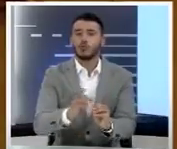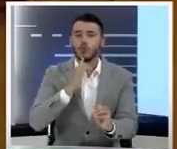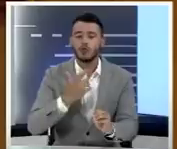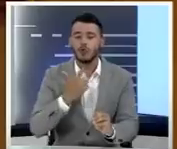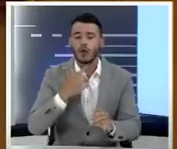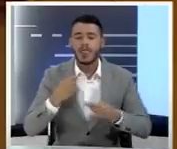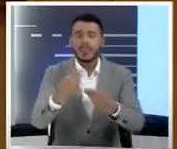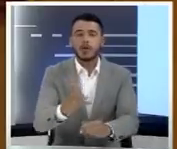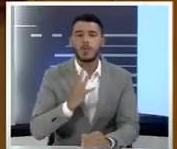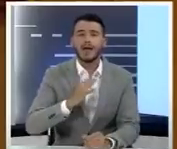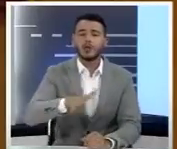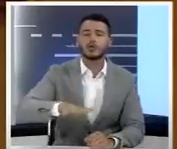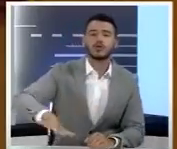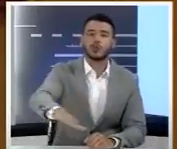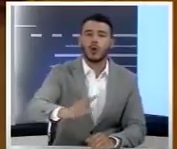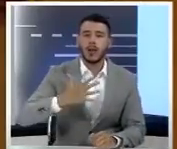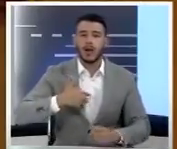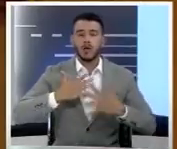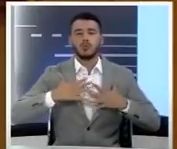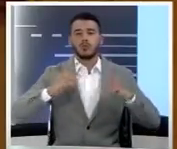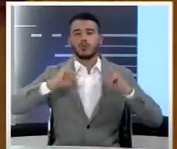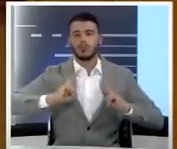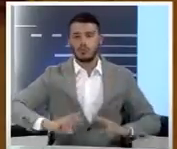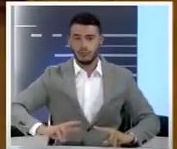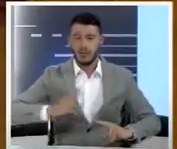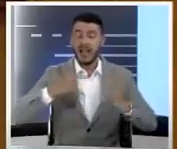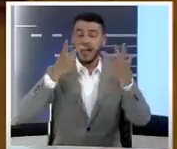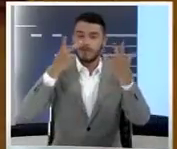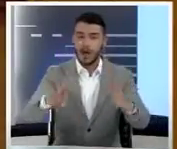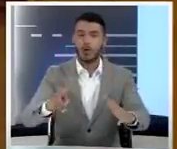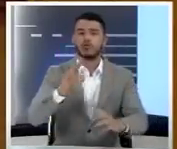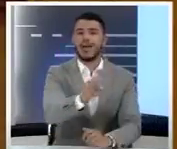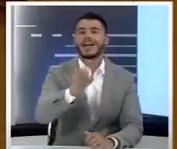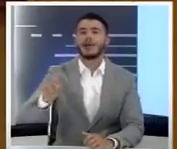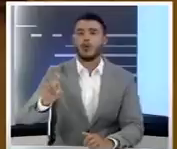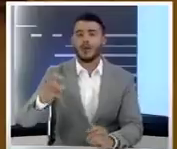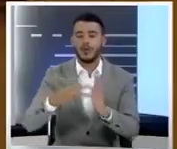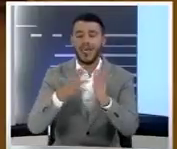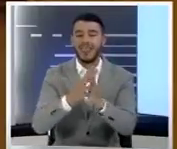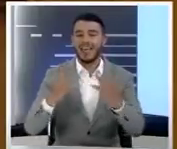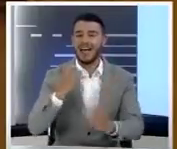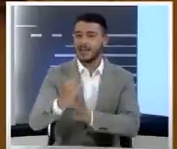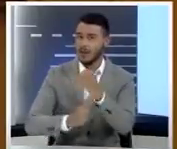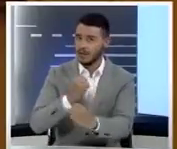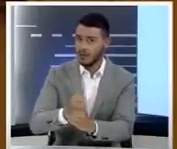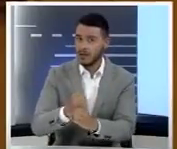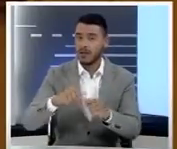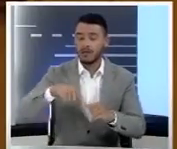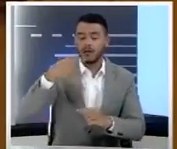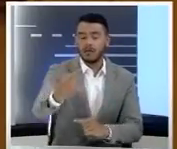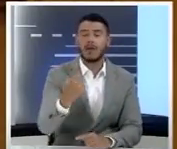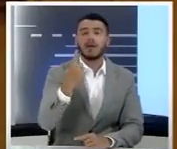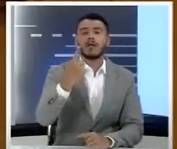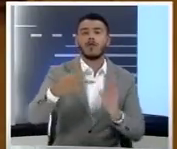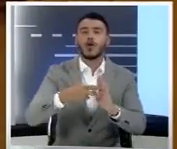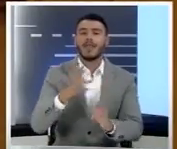που δημιουργείται πέρα από τα πλεονάσματα. Είναι 700 εκατομμύρια το 19, είναι 1,200 το 20.